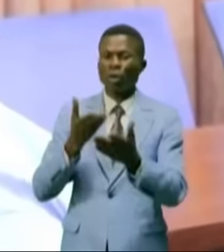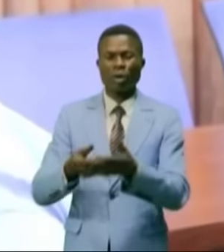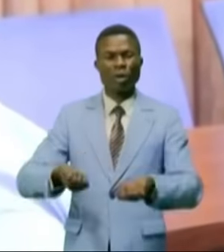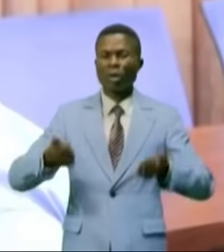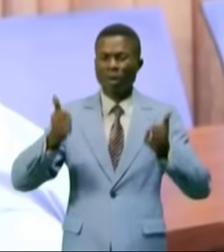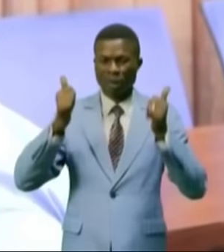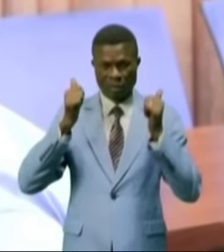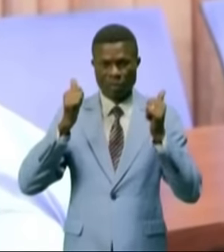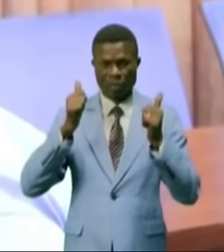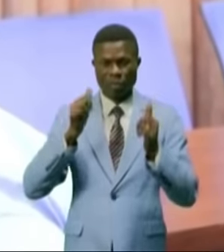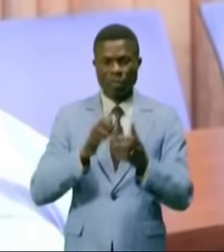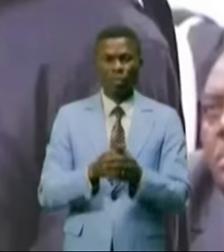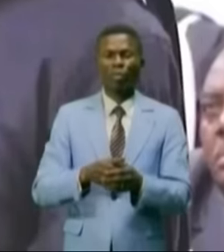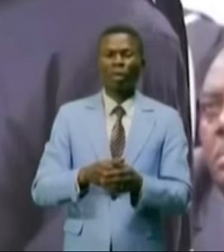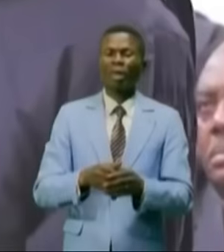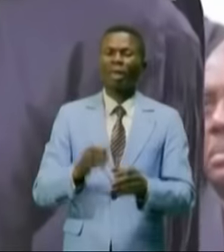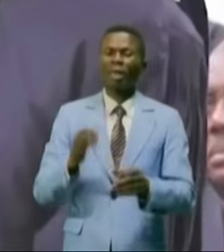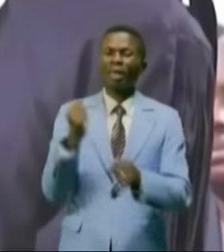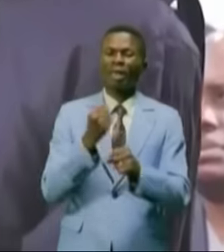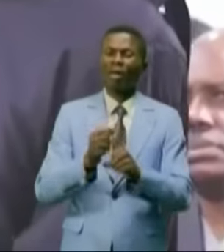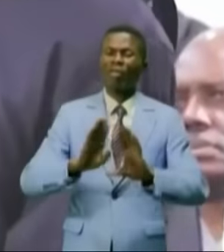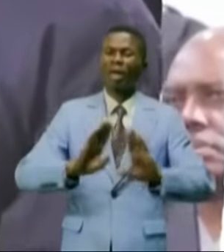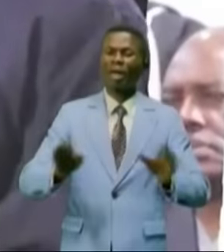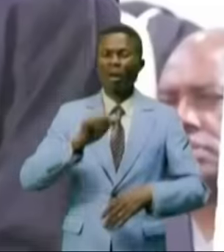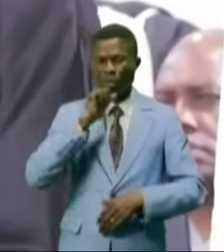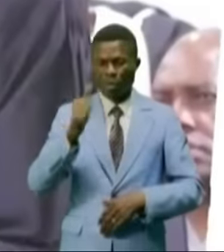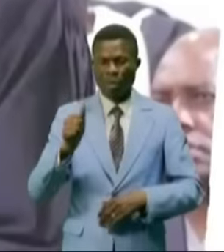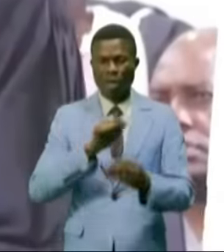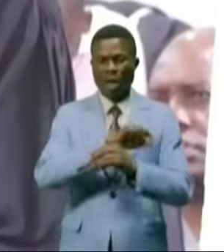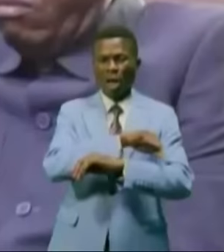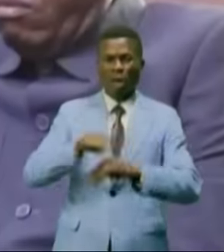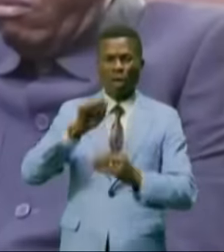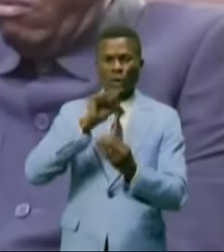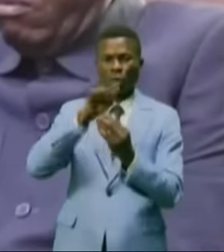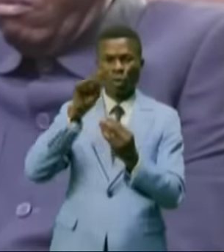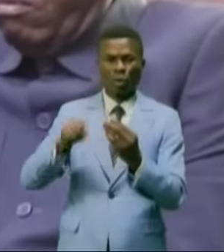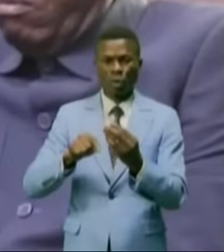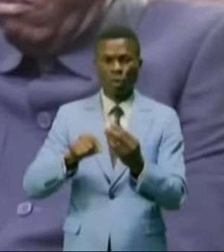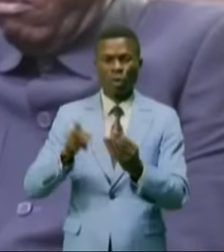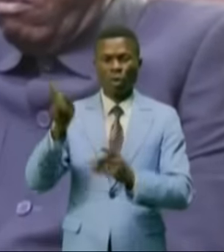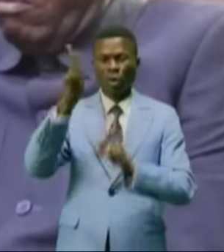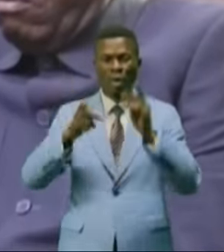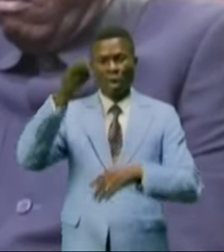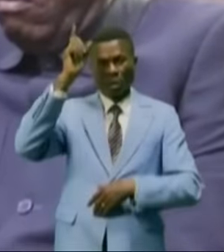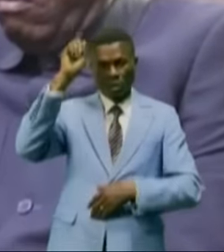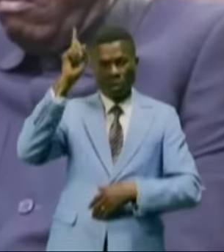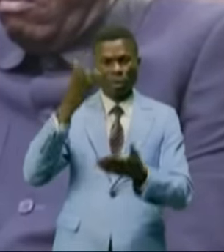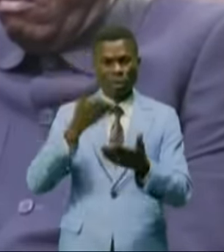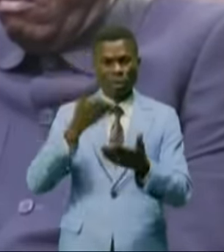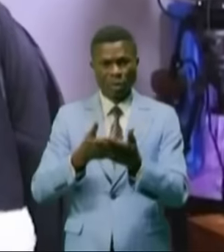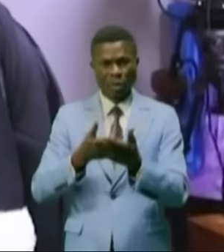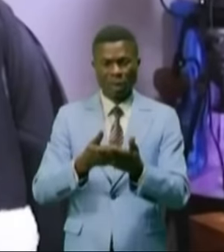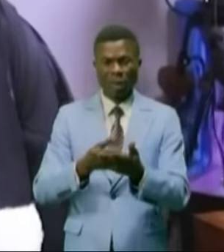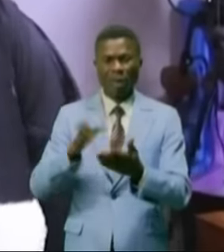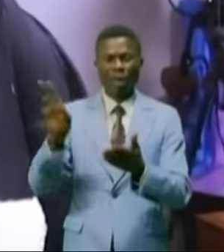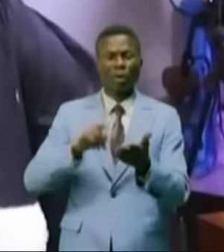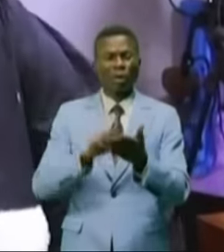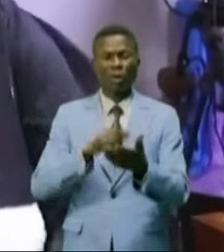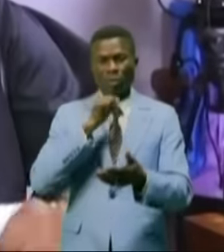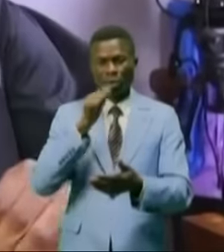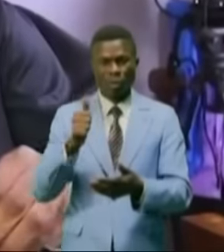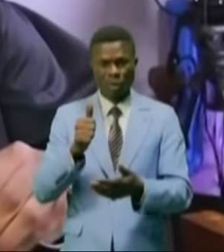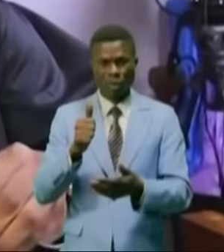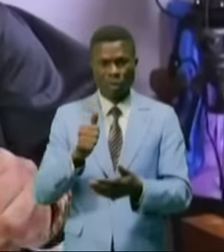entre autres l'incompétence de la Cour des comptes à juger un comptable public principal non assignataire, ont